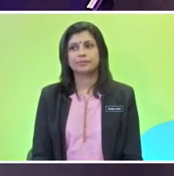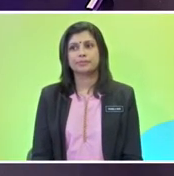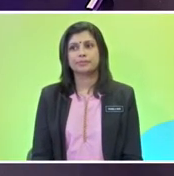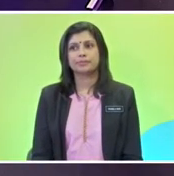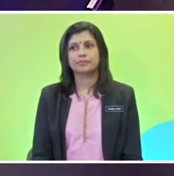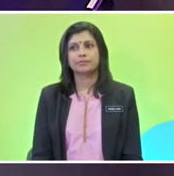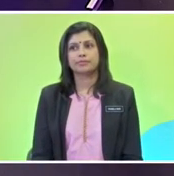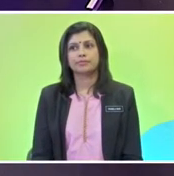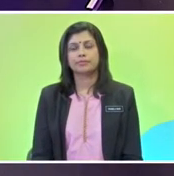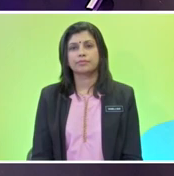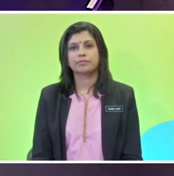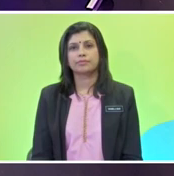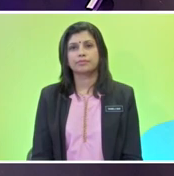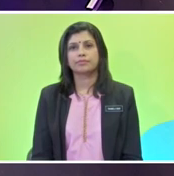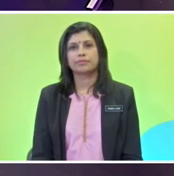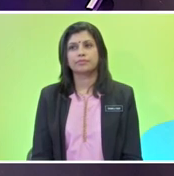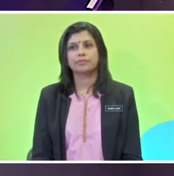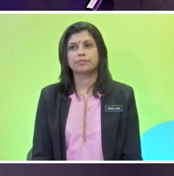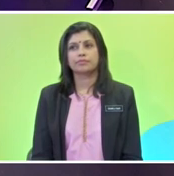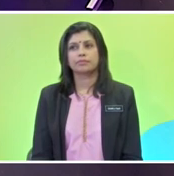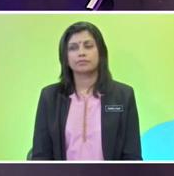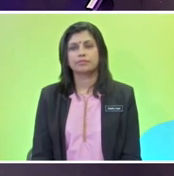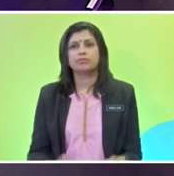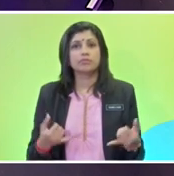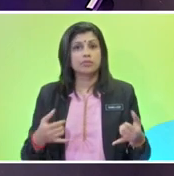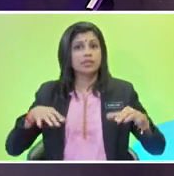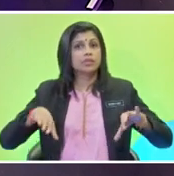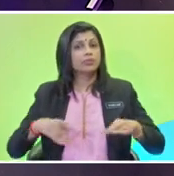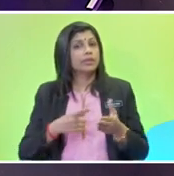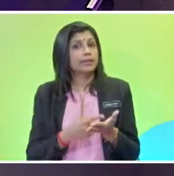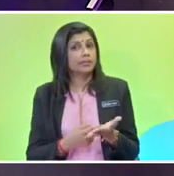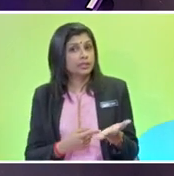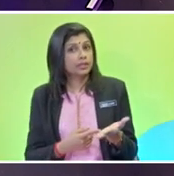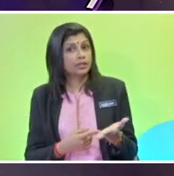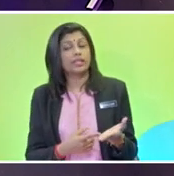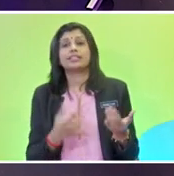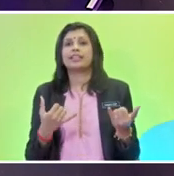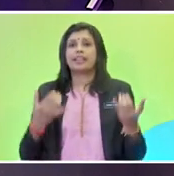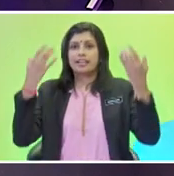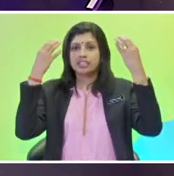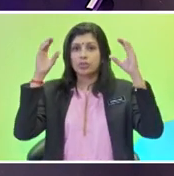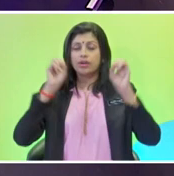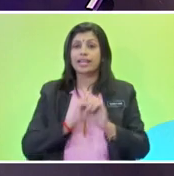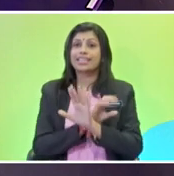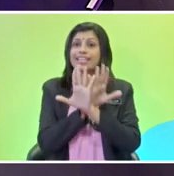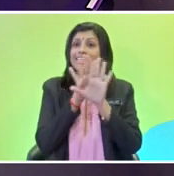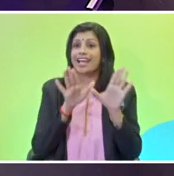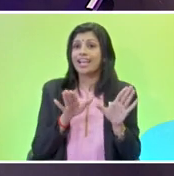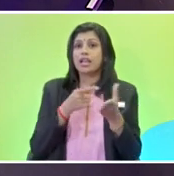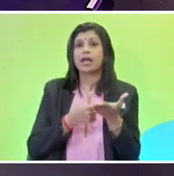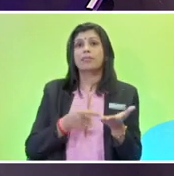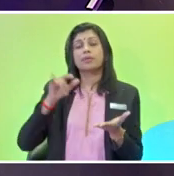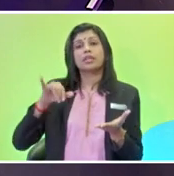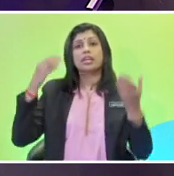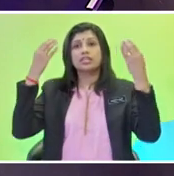kita akan membuat sedikit penggulungan. Yeah. Adakah betul? Betul, betul, betul. Okey, kita akan buat rumusan apa yang kita dah